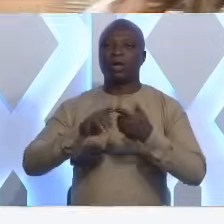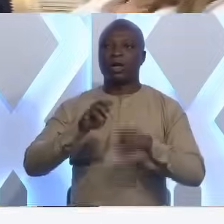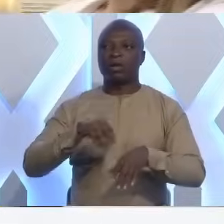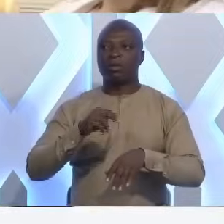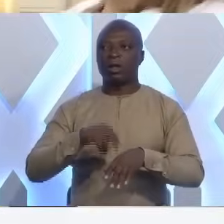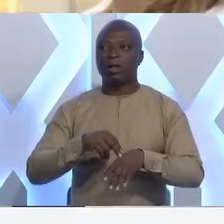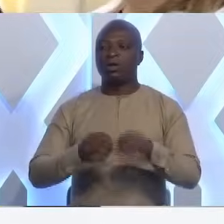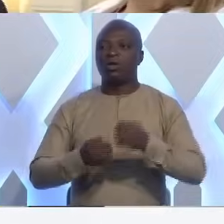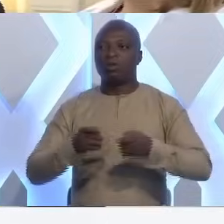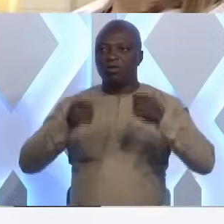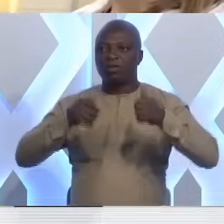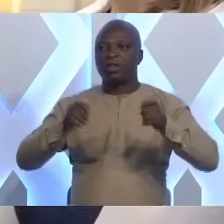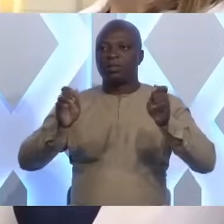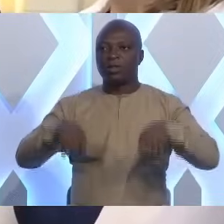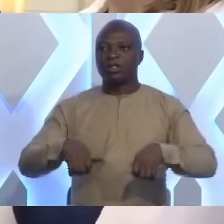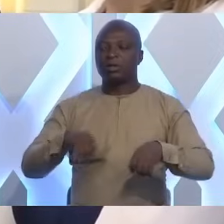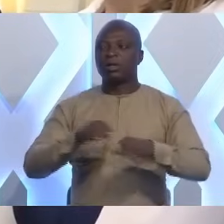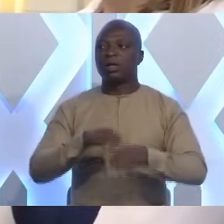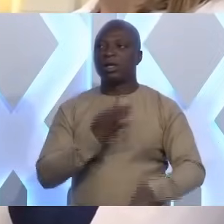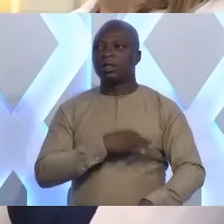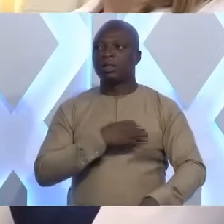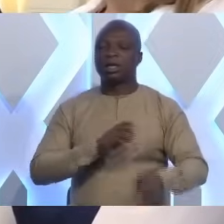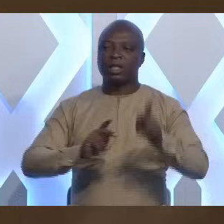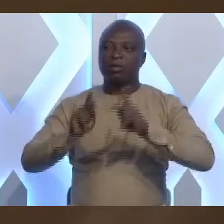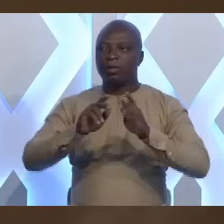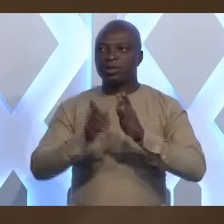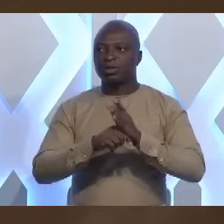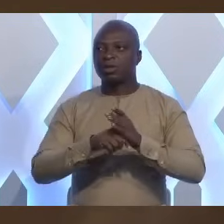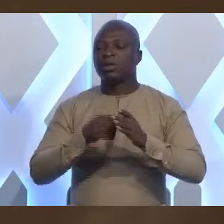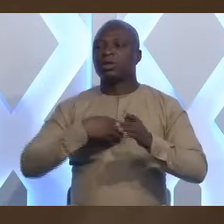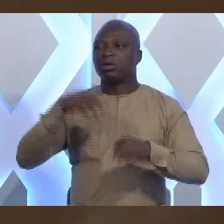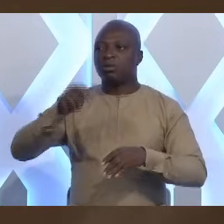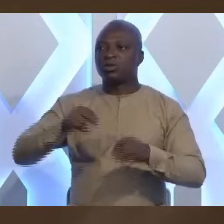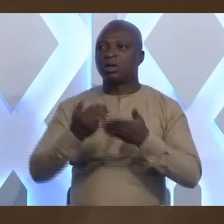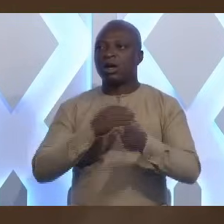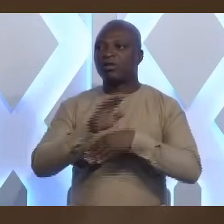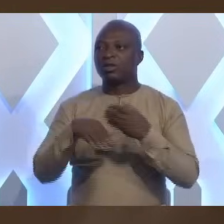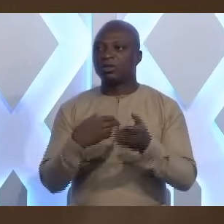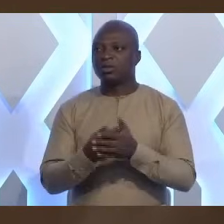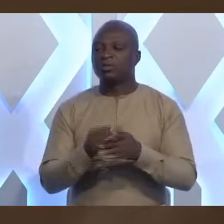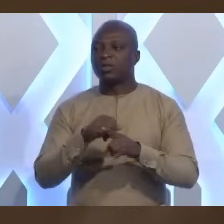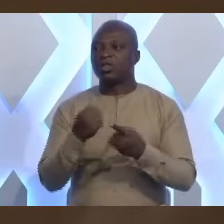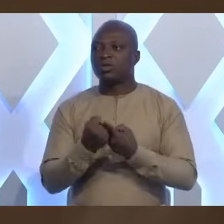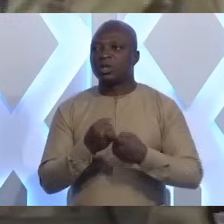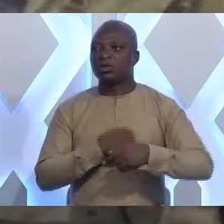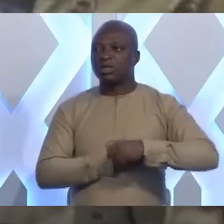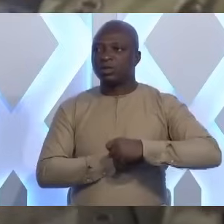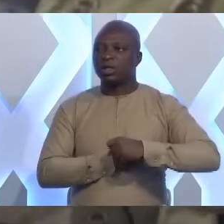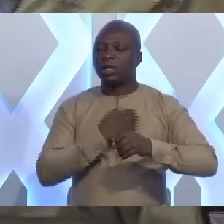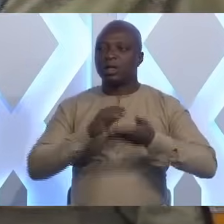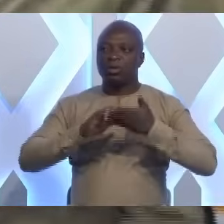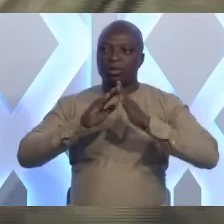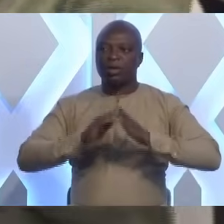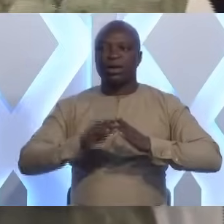le plus tôt possible, dans l'intérêt des populations qui ont besoin avant tout d'un climat de sécurité et de paix